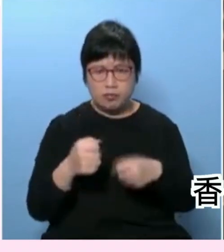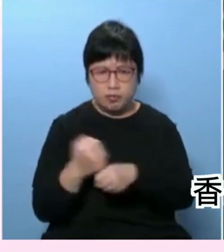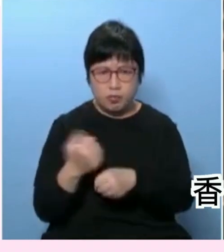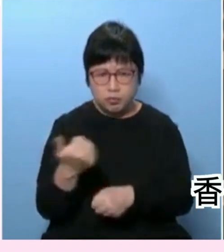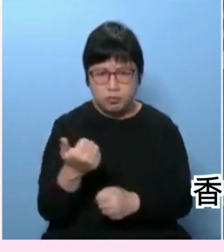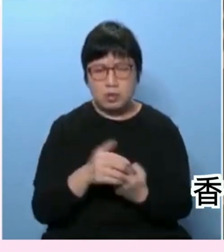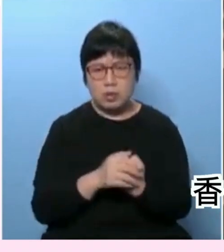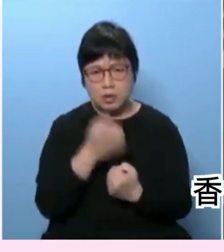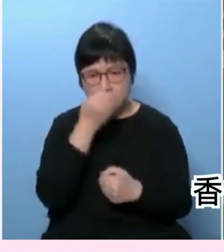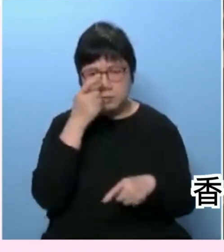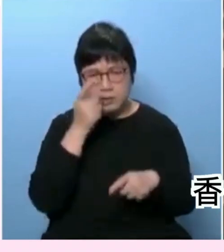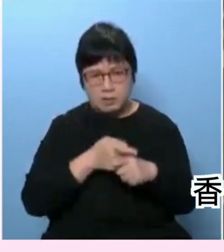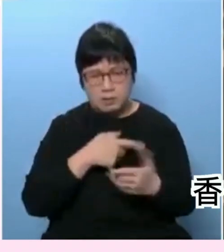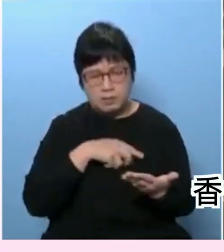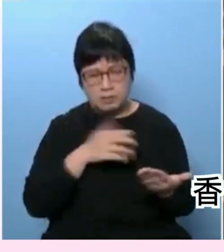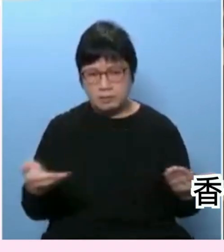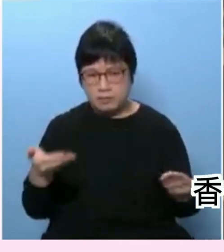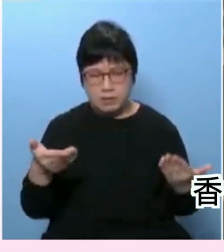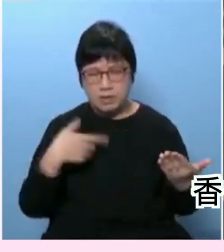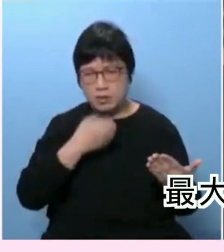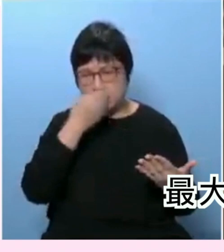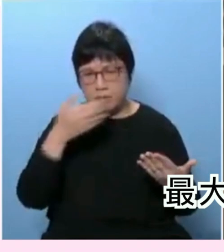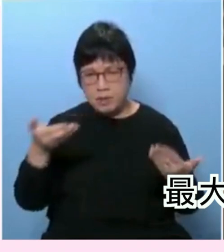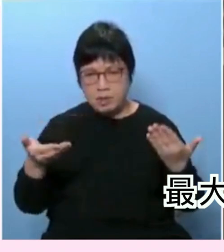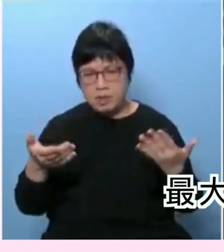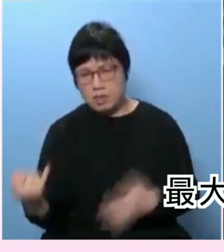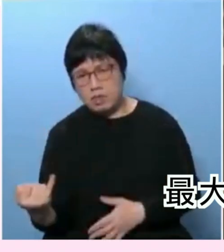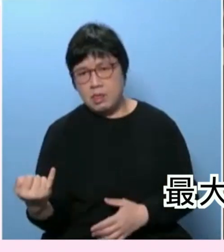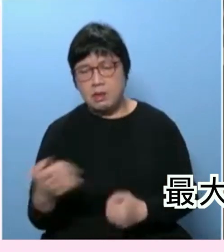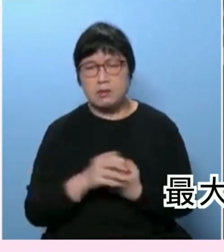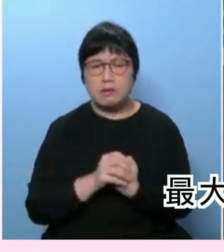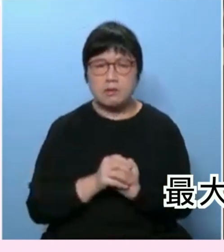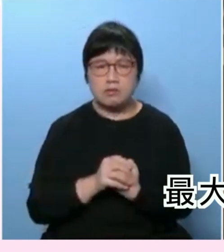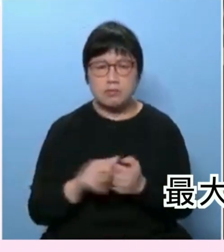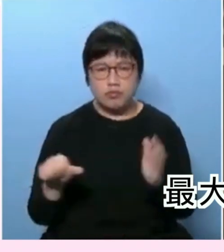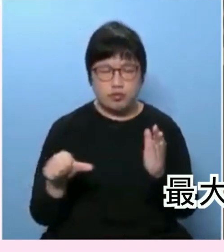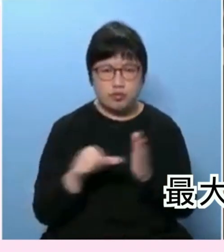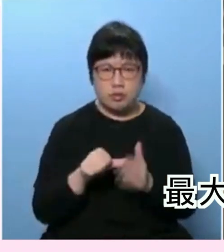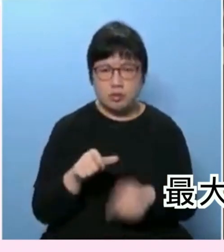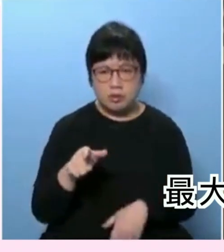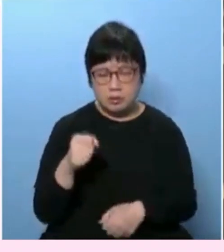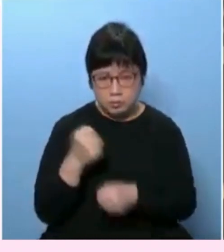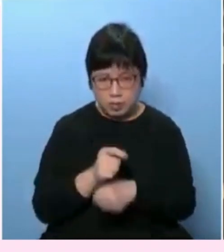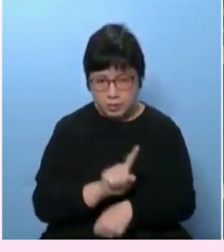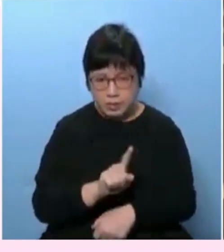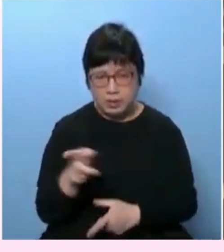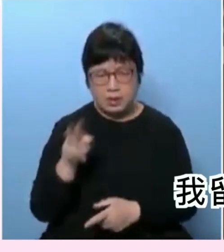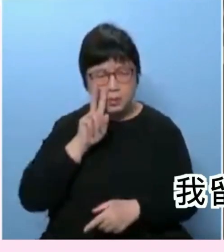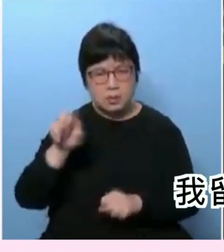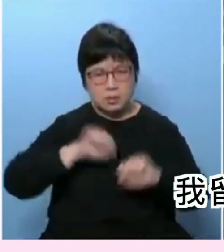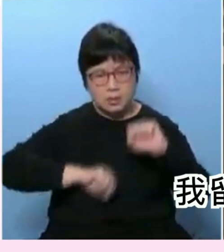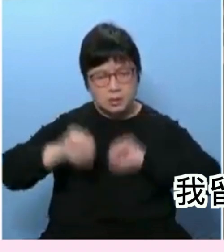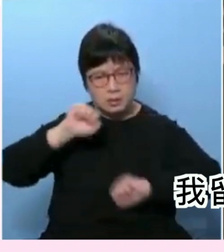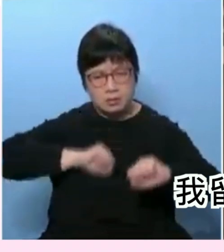候，香港真係好難免被比下佢，主席。而最大問題就反而不是做啲乜嘢，而係態度上。我見到有